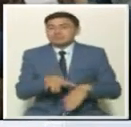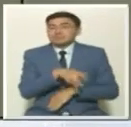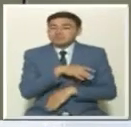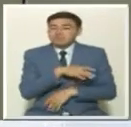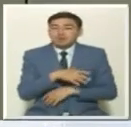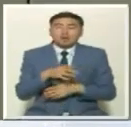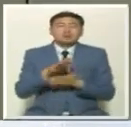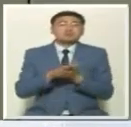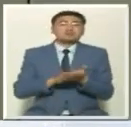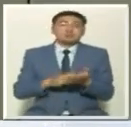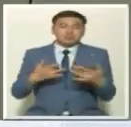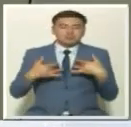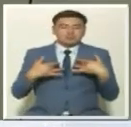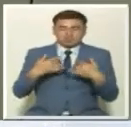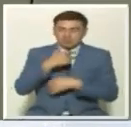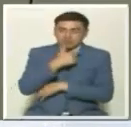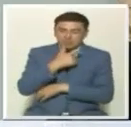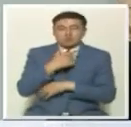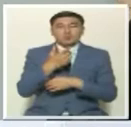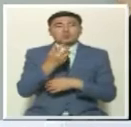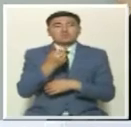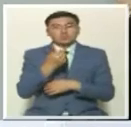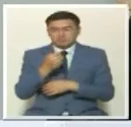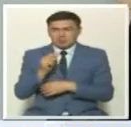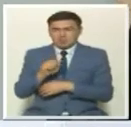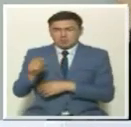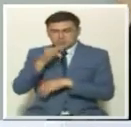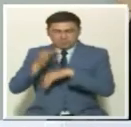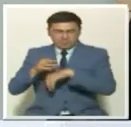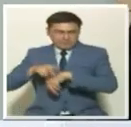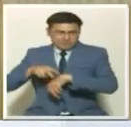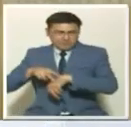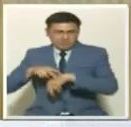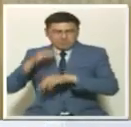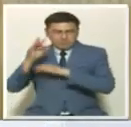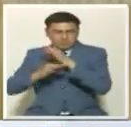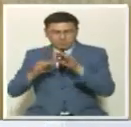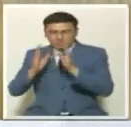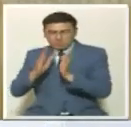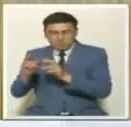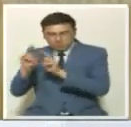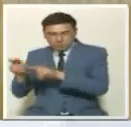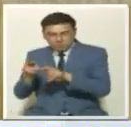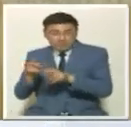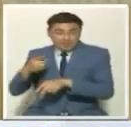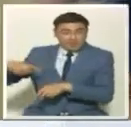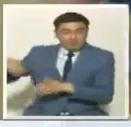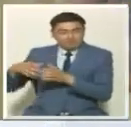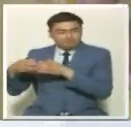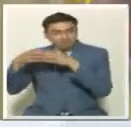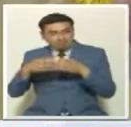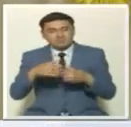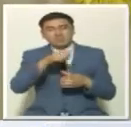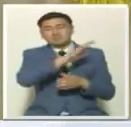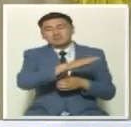қойылым көрсетіп, жиналғандардың қошеметіне бөленді. Тәулік бойы елдің тыныштығын күзететін полицейлер балаларға тәттілер үлестіріп, сый-сияпат жасады.